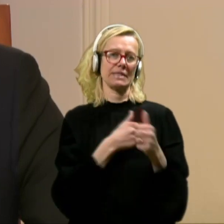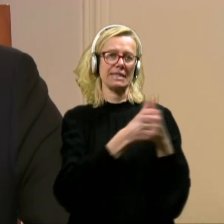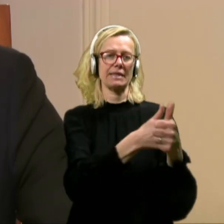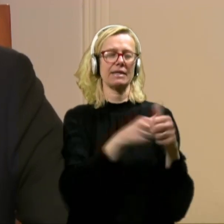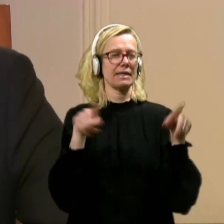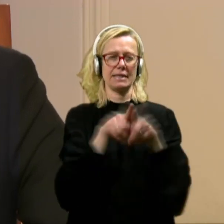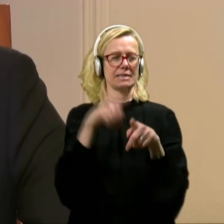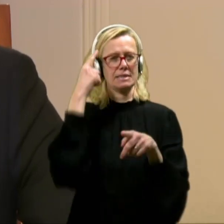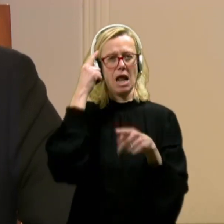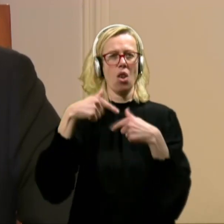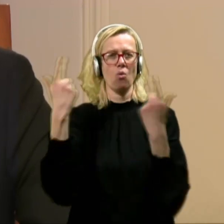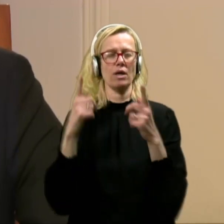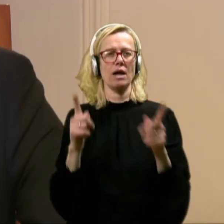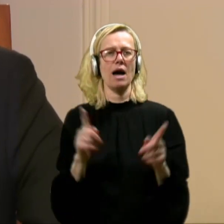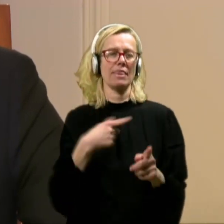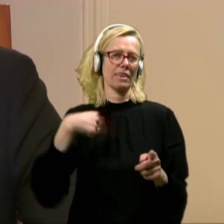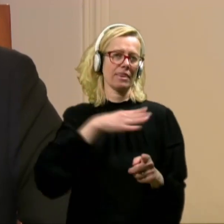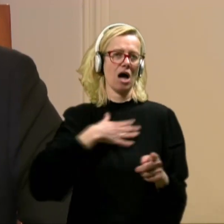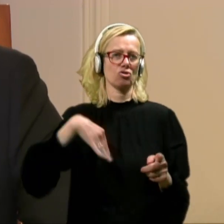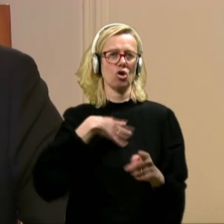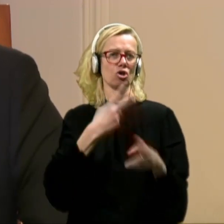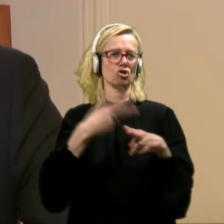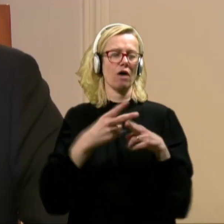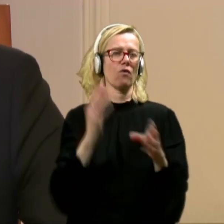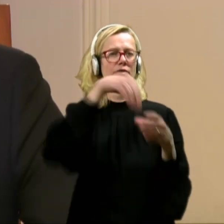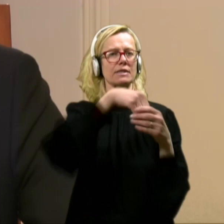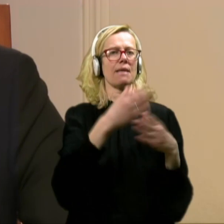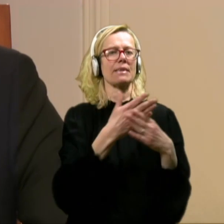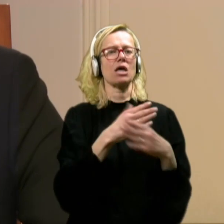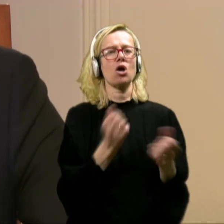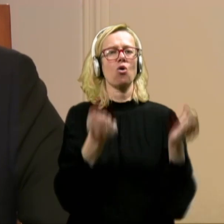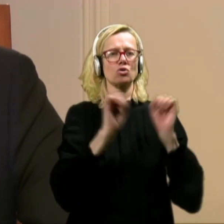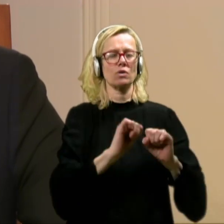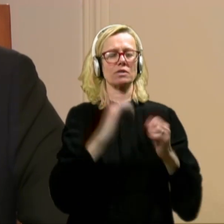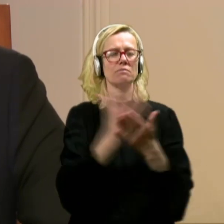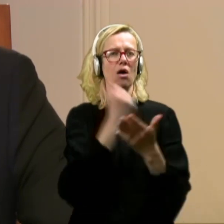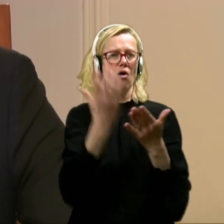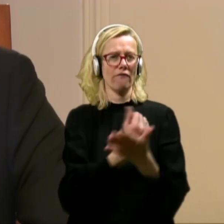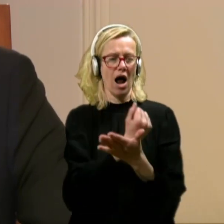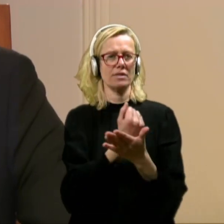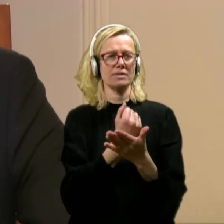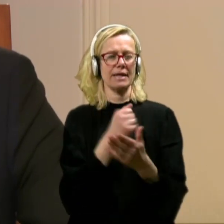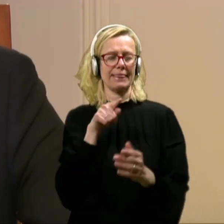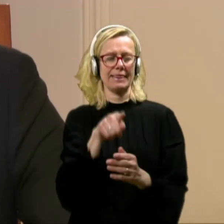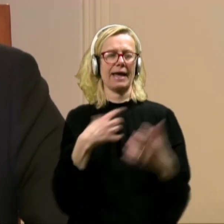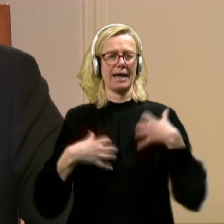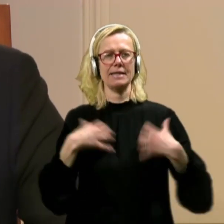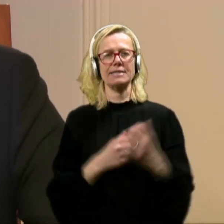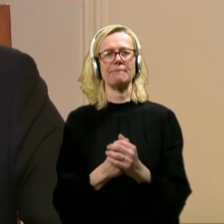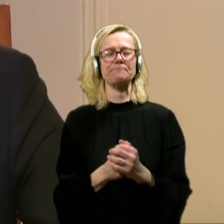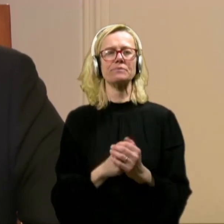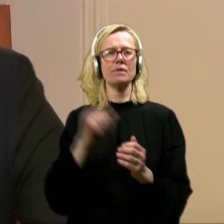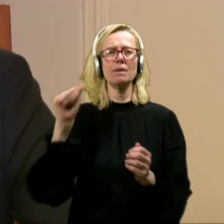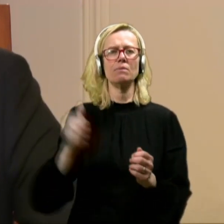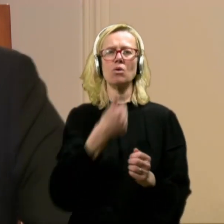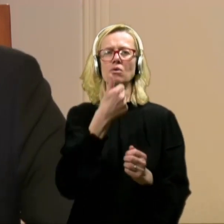isti logiki, ki so našo državo uvrstile med gospodarske zmagovalce te krize.